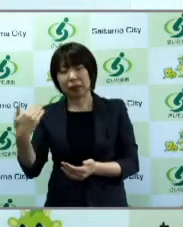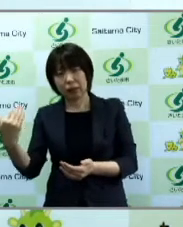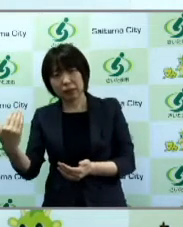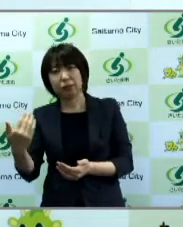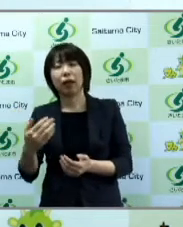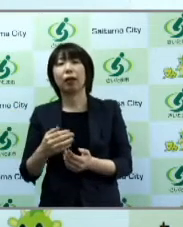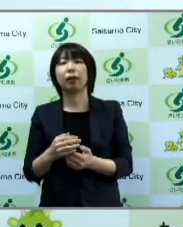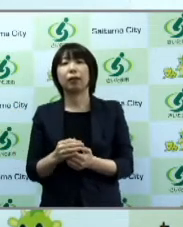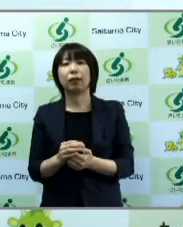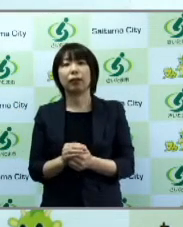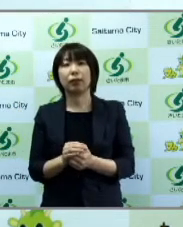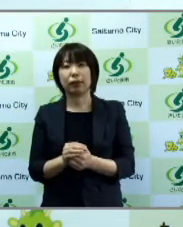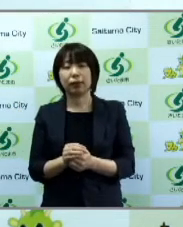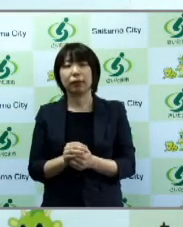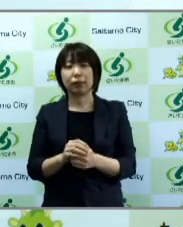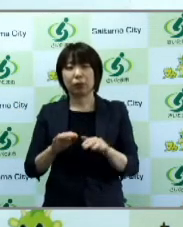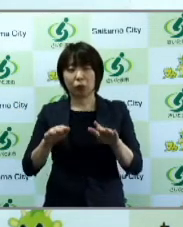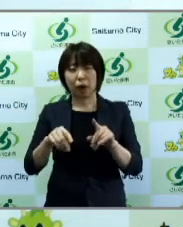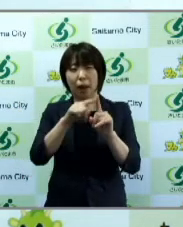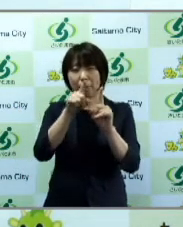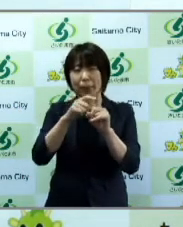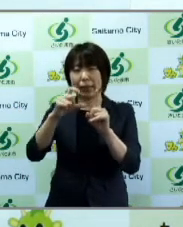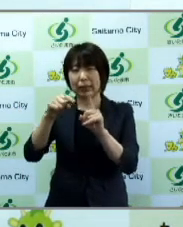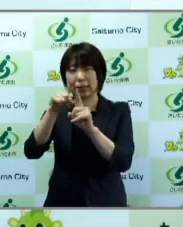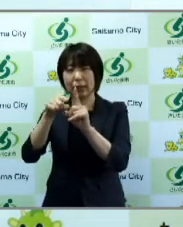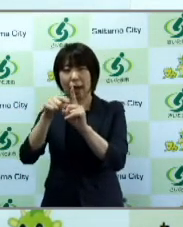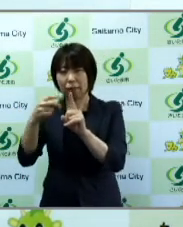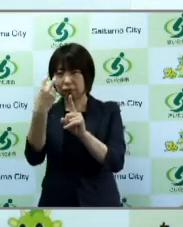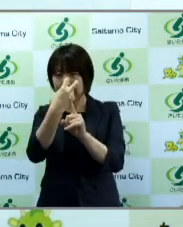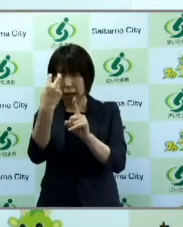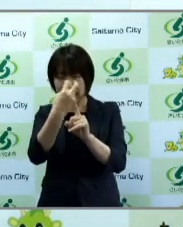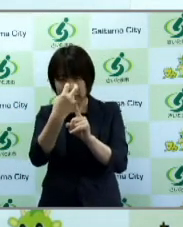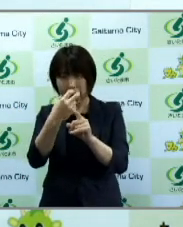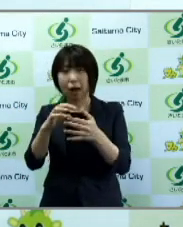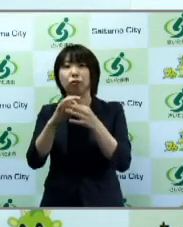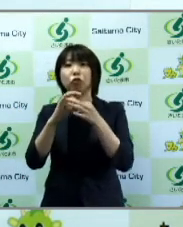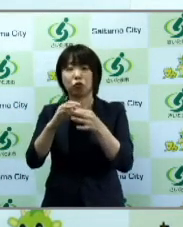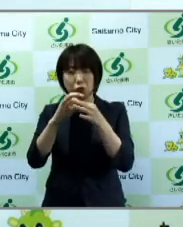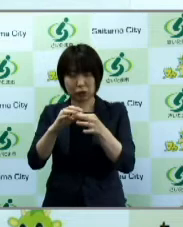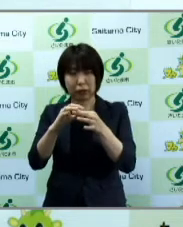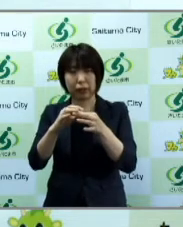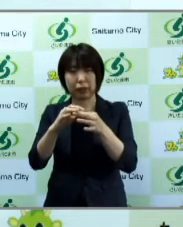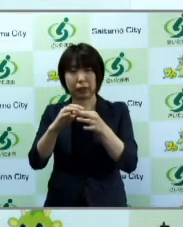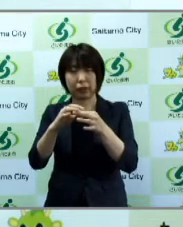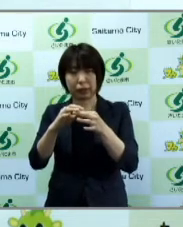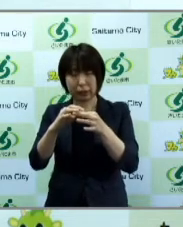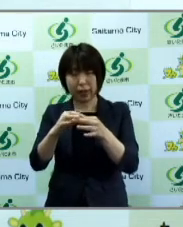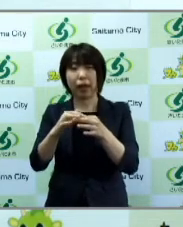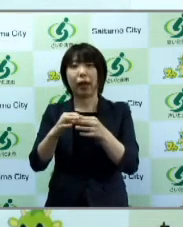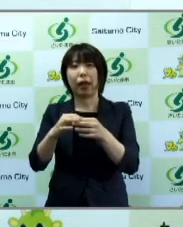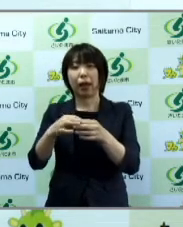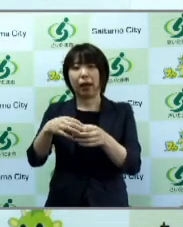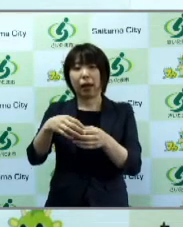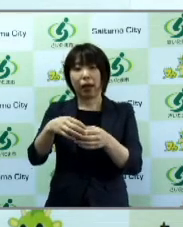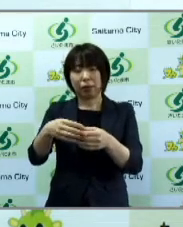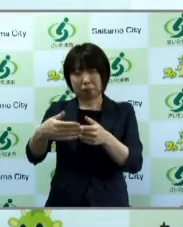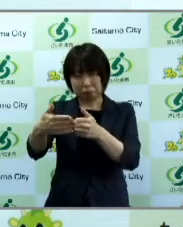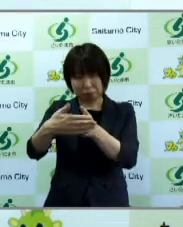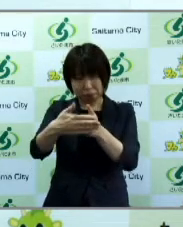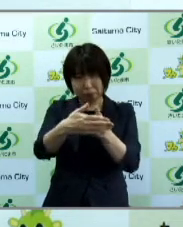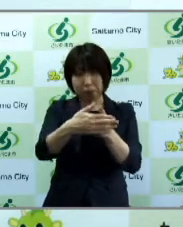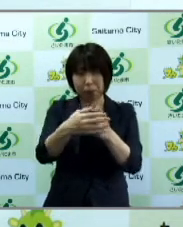この PCR 検査についてのご案内をさせていただいて協力を要請をしています。また併せて先ほど